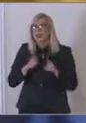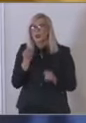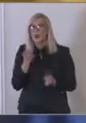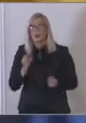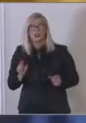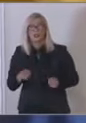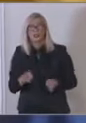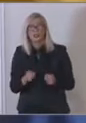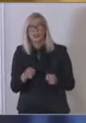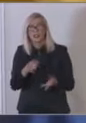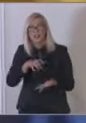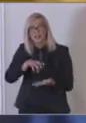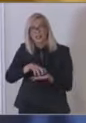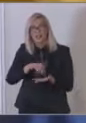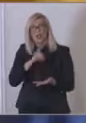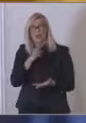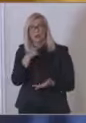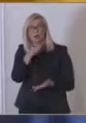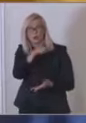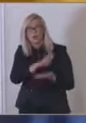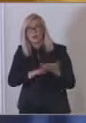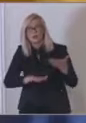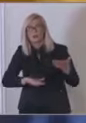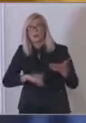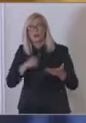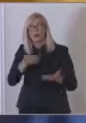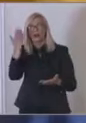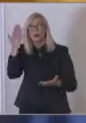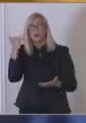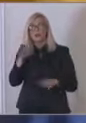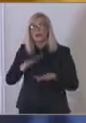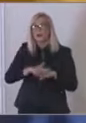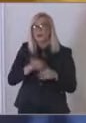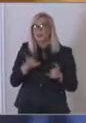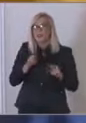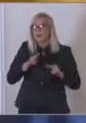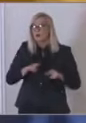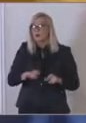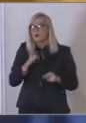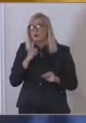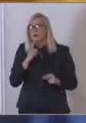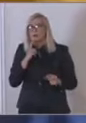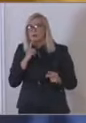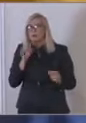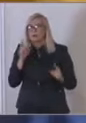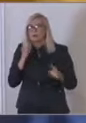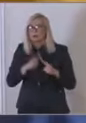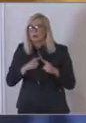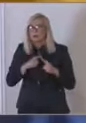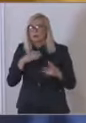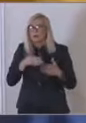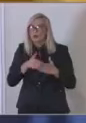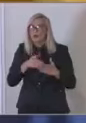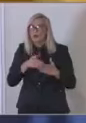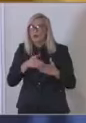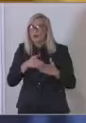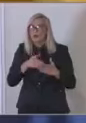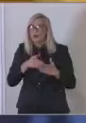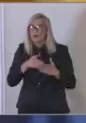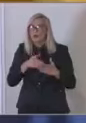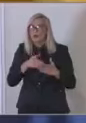keni fillu në mandatin e kaluar, për tash mund t'i konkretizu dhe mund t'i qojmë për para së bashku si region, bi baza